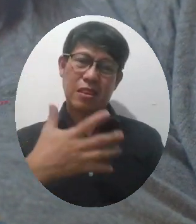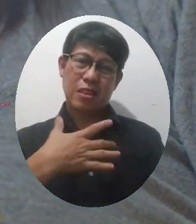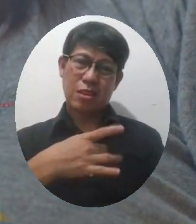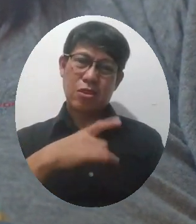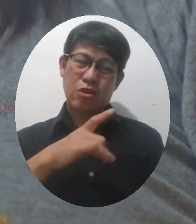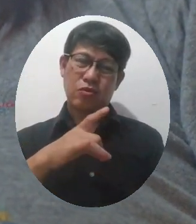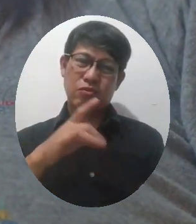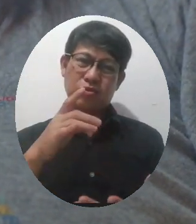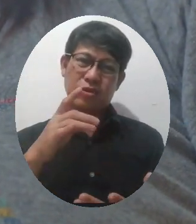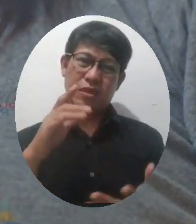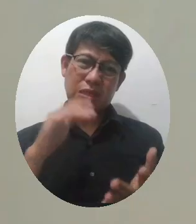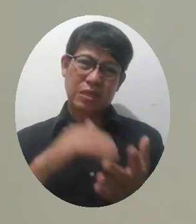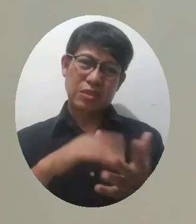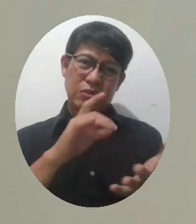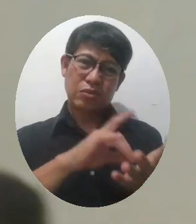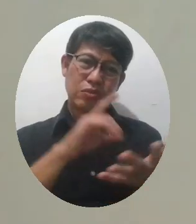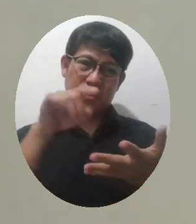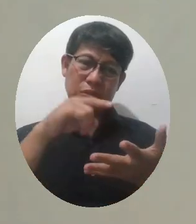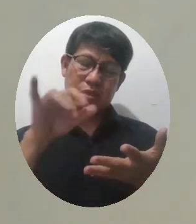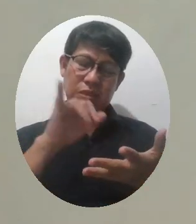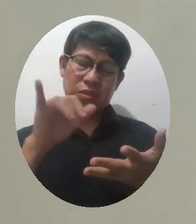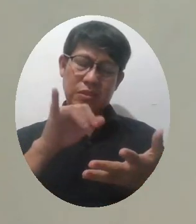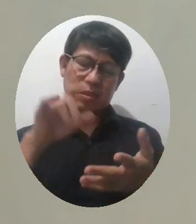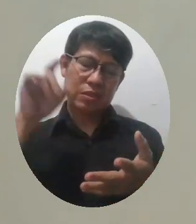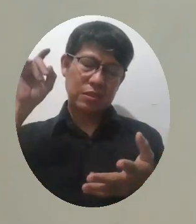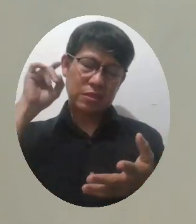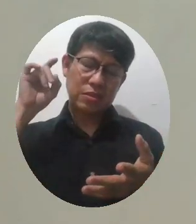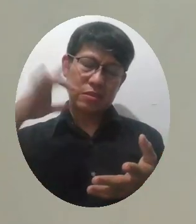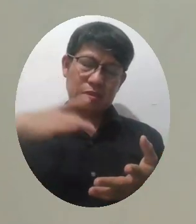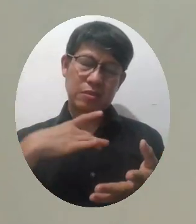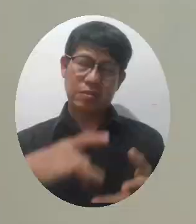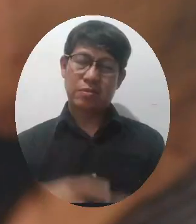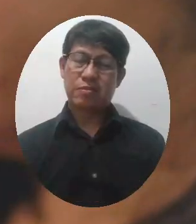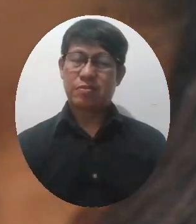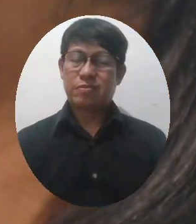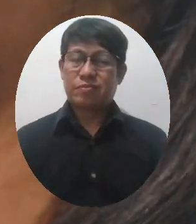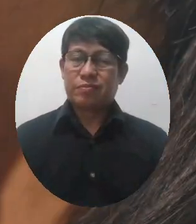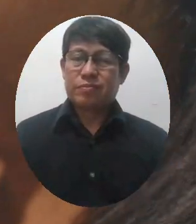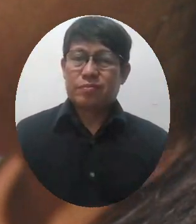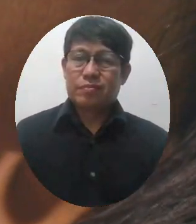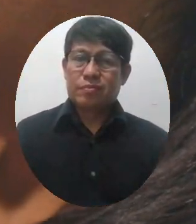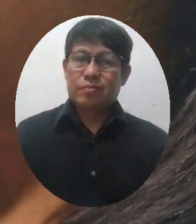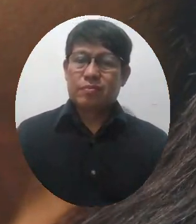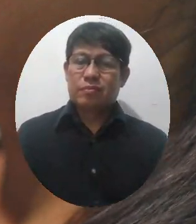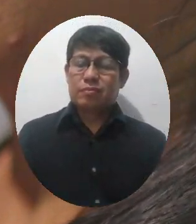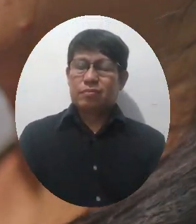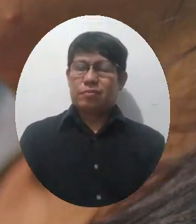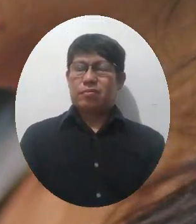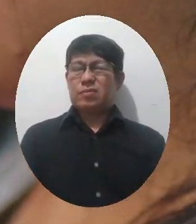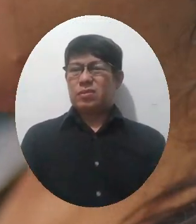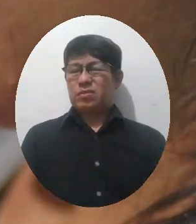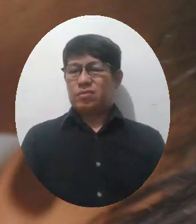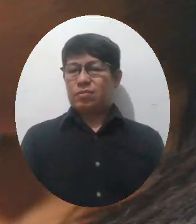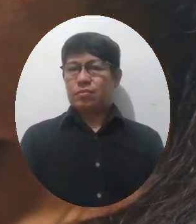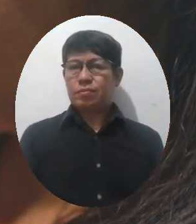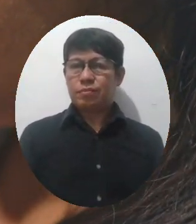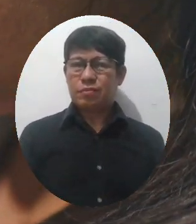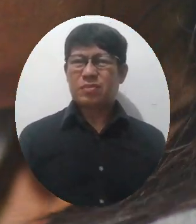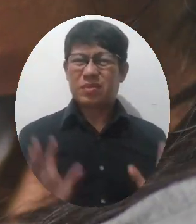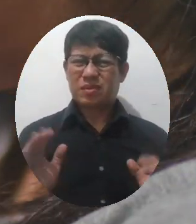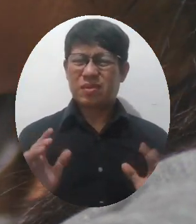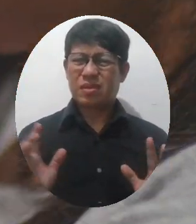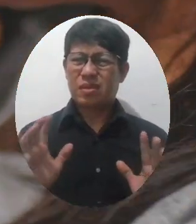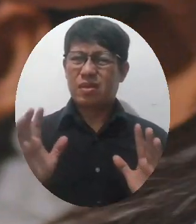kong ma-check yung tenga ko. Yung bukod sa hearing aid, kung talagang ano nang sitwasyon ng tenga